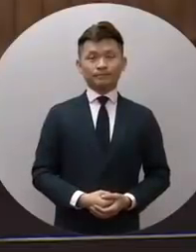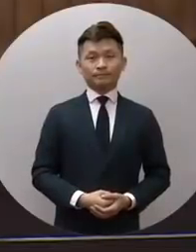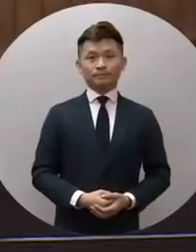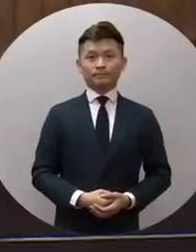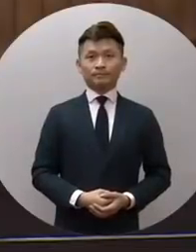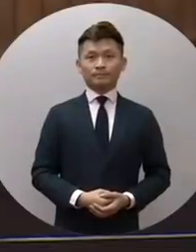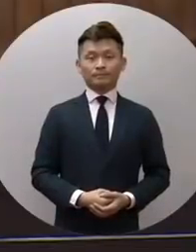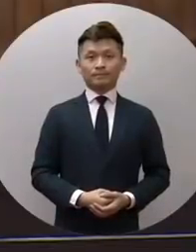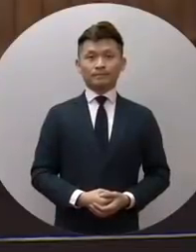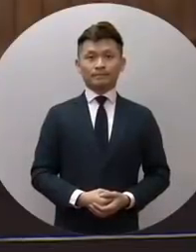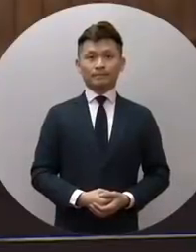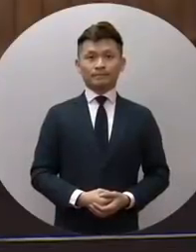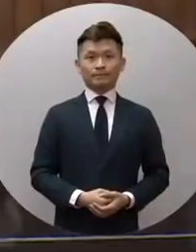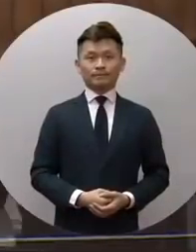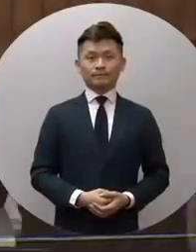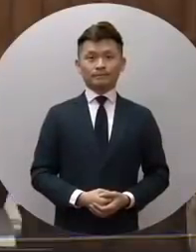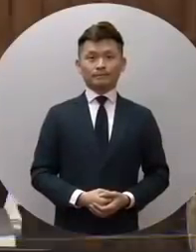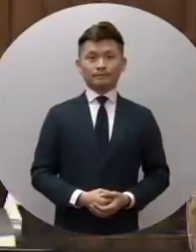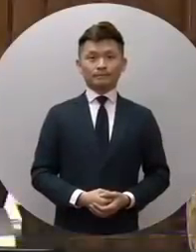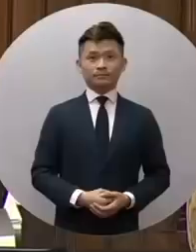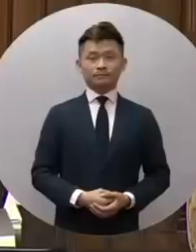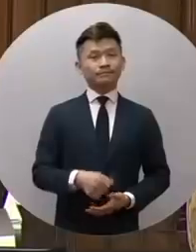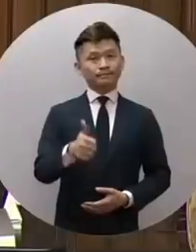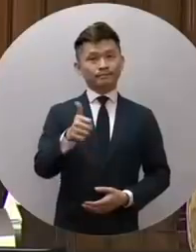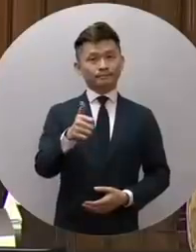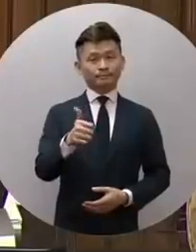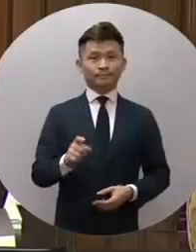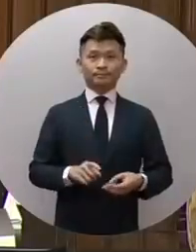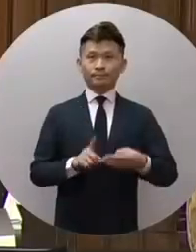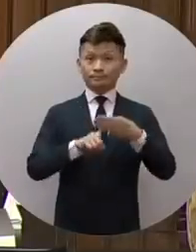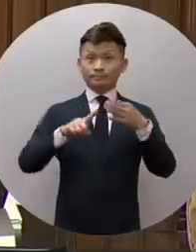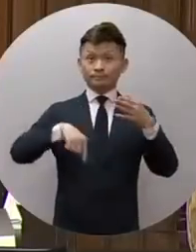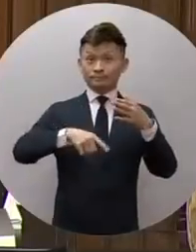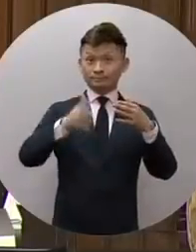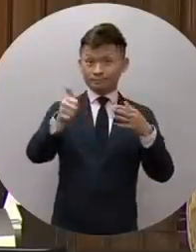好，谢谢王院长。